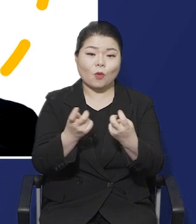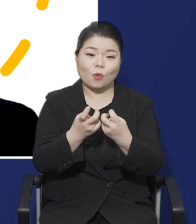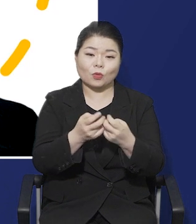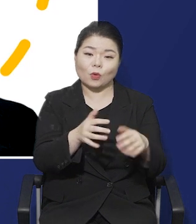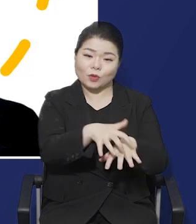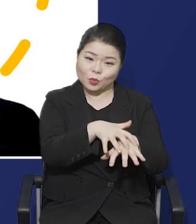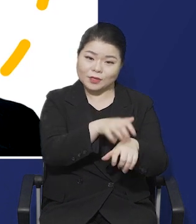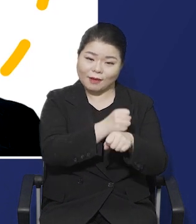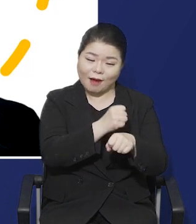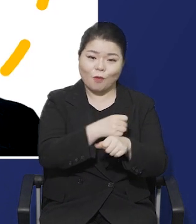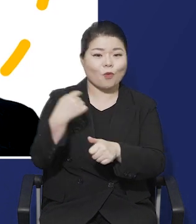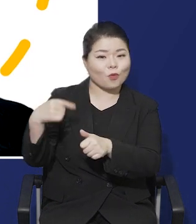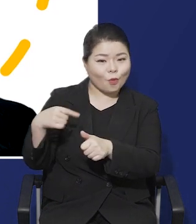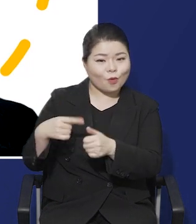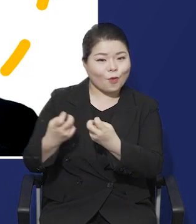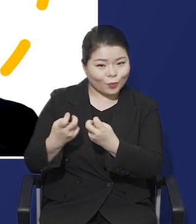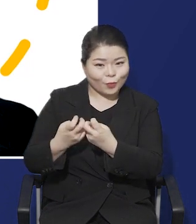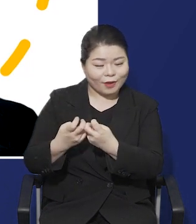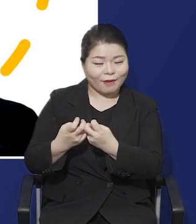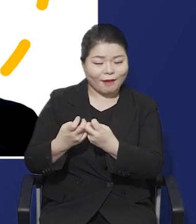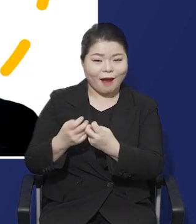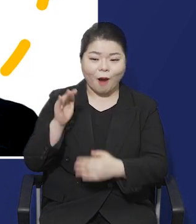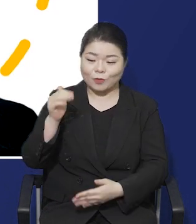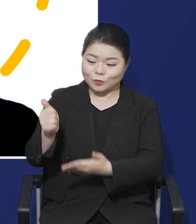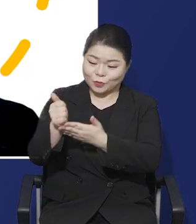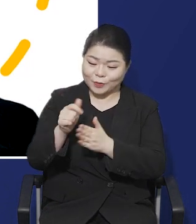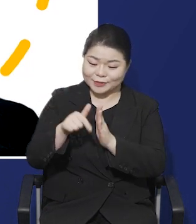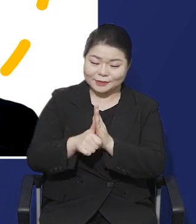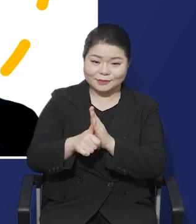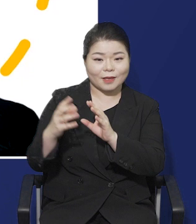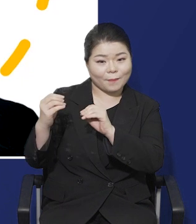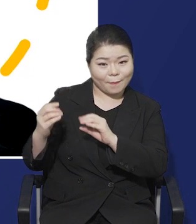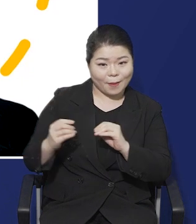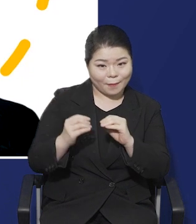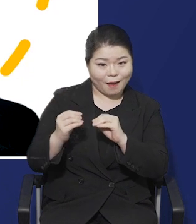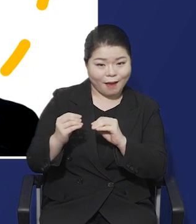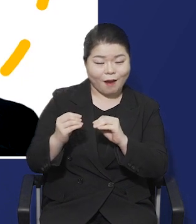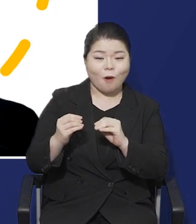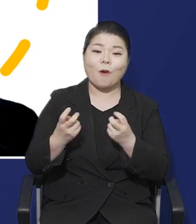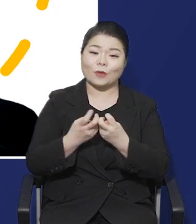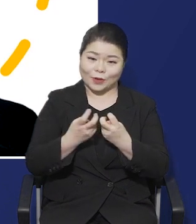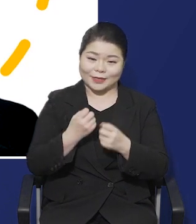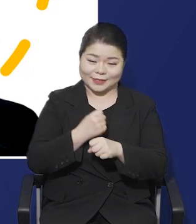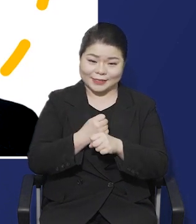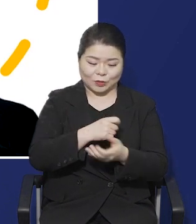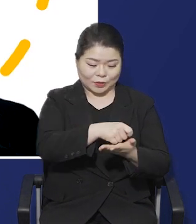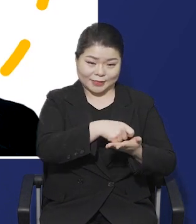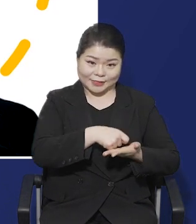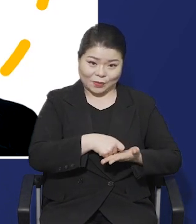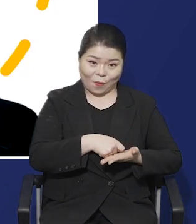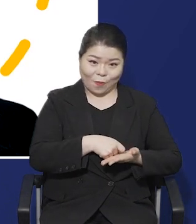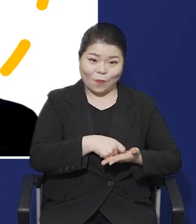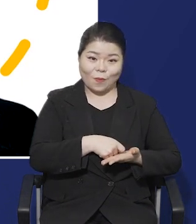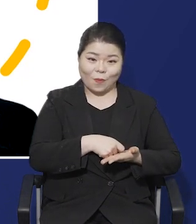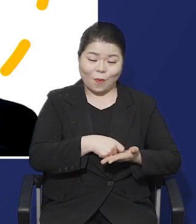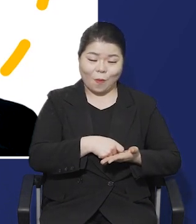것인지, 그리고 교육을 통해서 어떻게 사람을 응대하고 바이어를 응대하고, 그 다음에 일지를 작성하고,